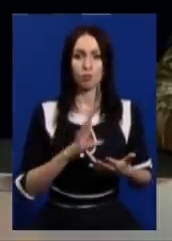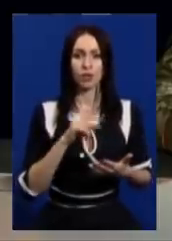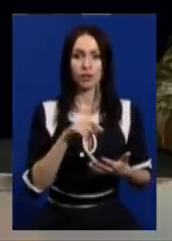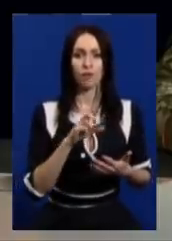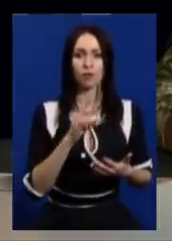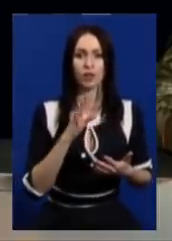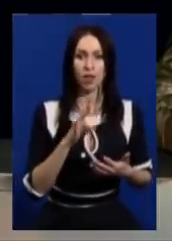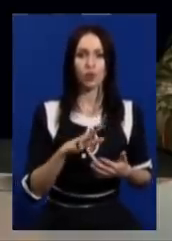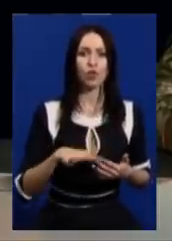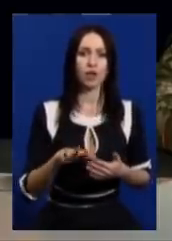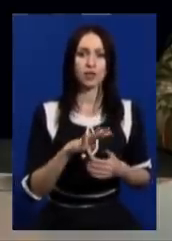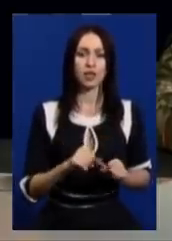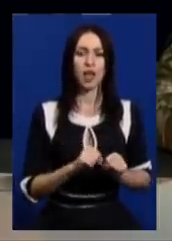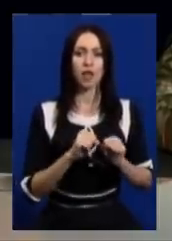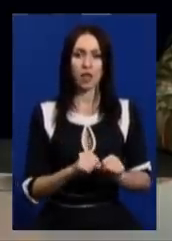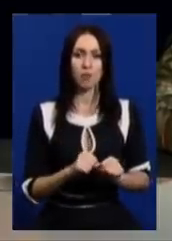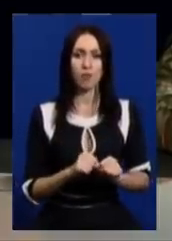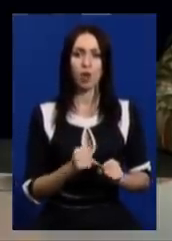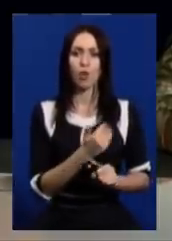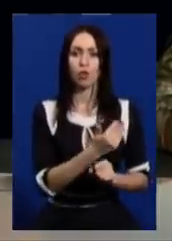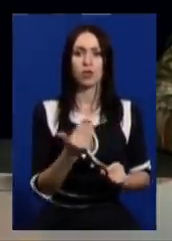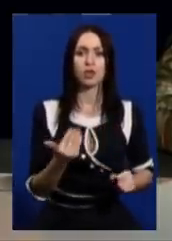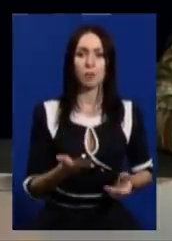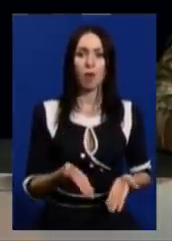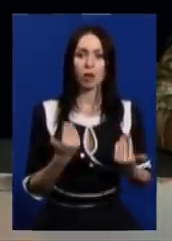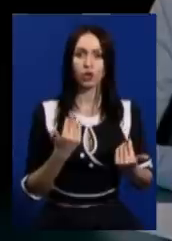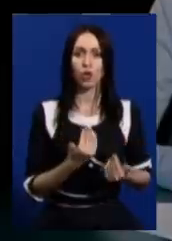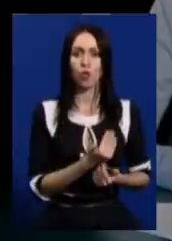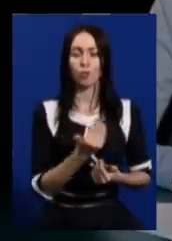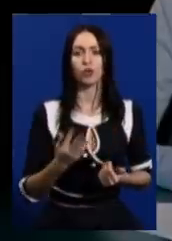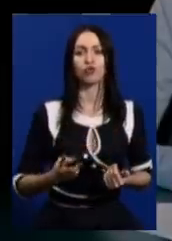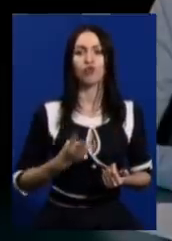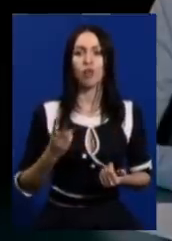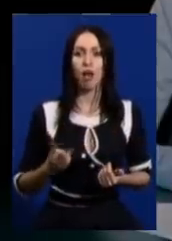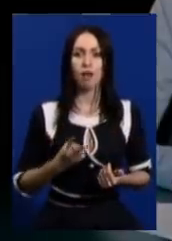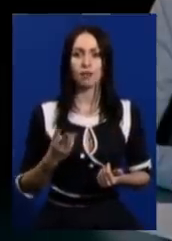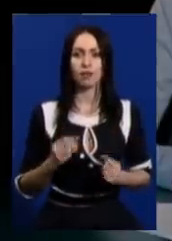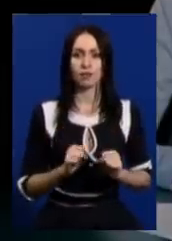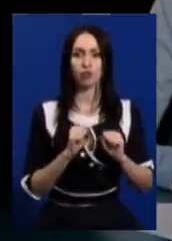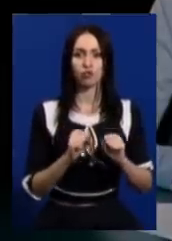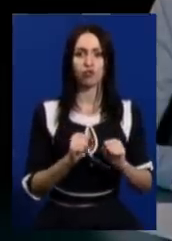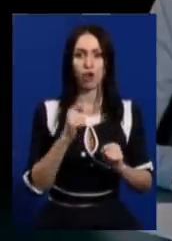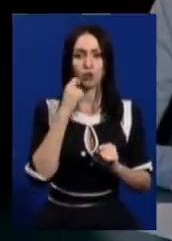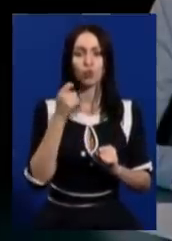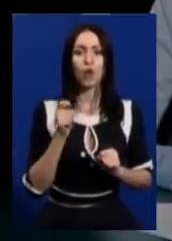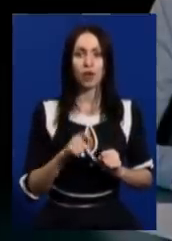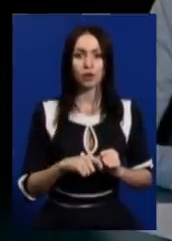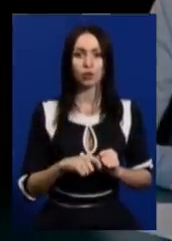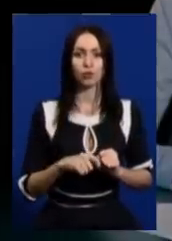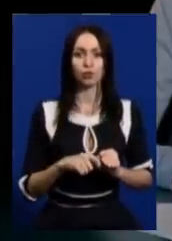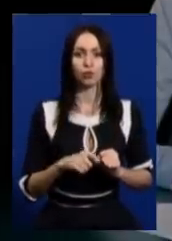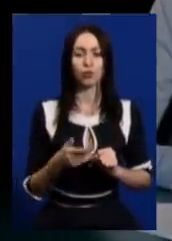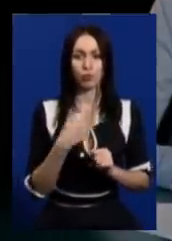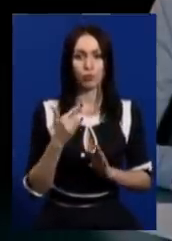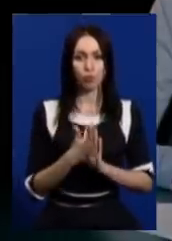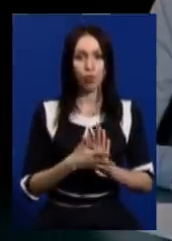батальонах территориальной обороны, их подъем, их желание защищать Украину, мы